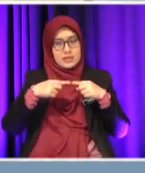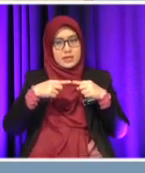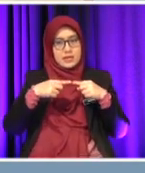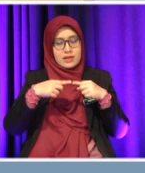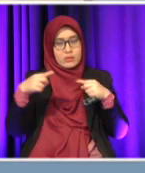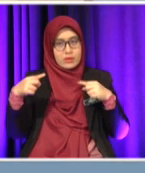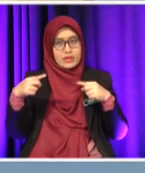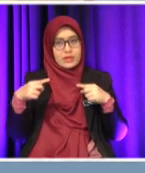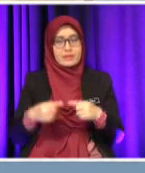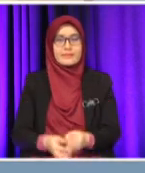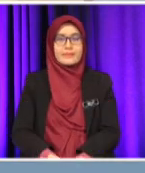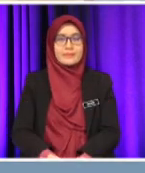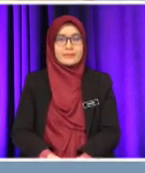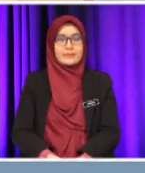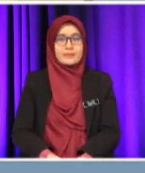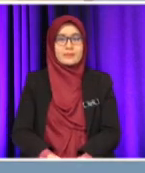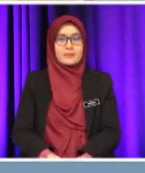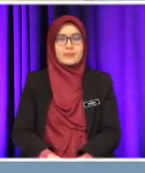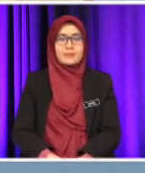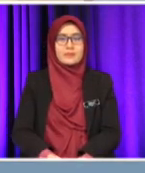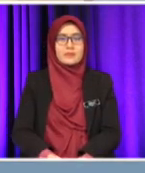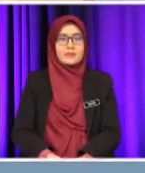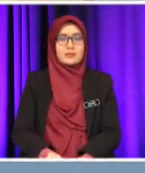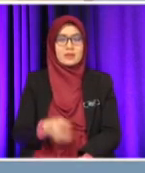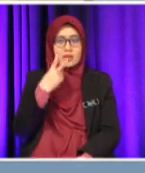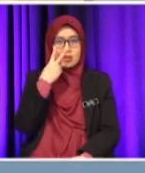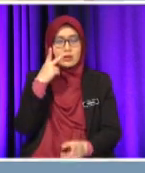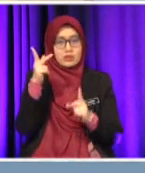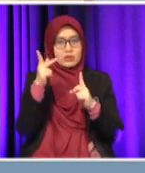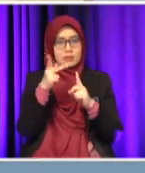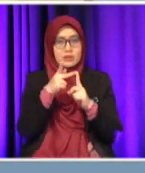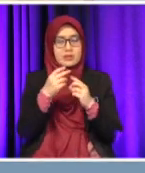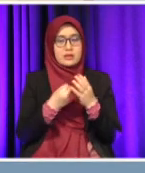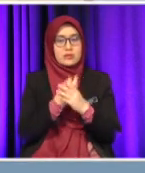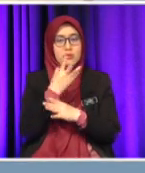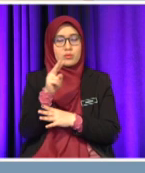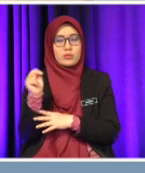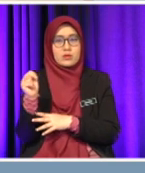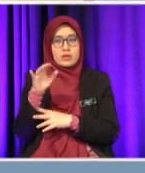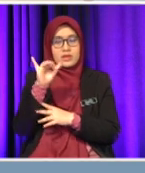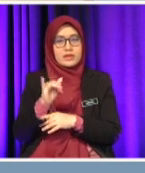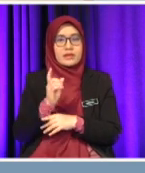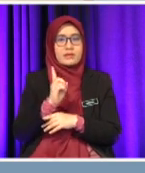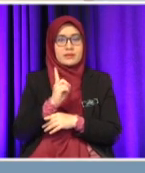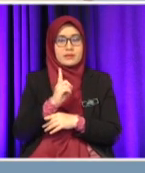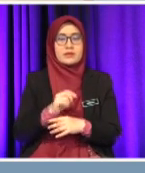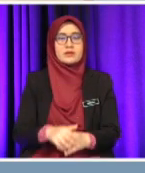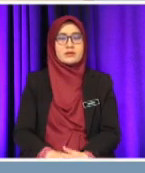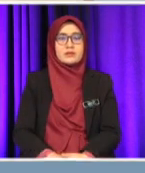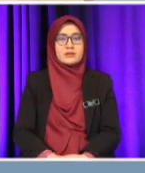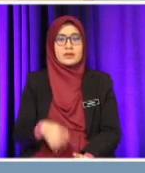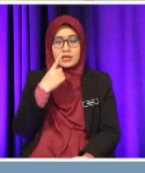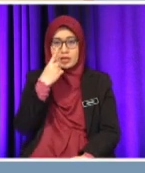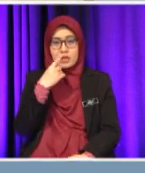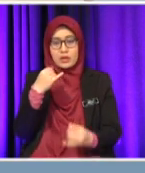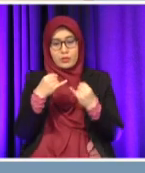dawai tidak sesuai untuk tumbuhan kuatir yang kecil ataupun haluskan nanti merusakkan benanglah ya